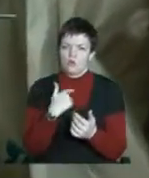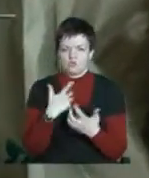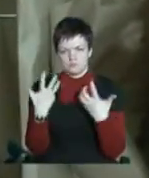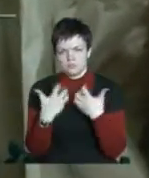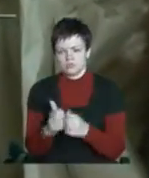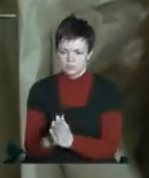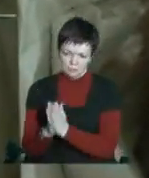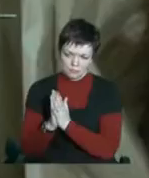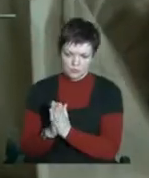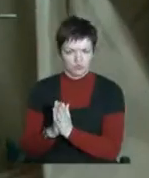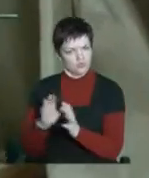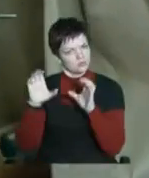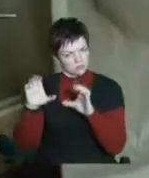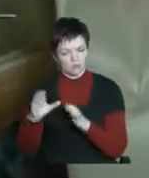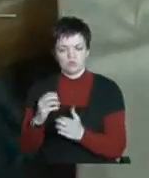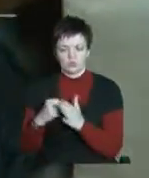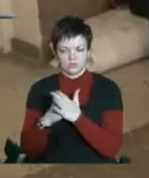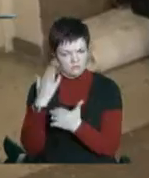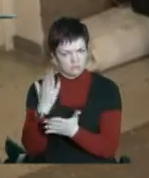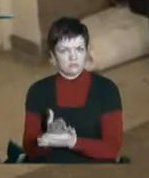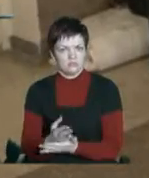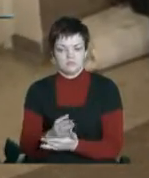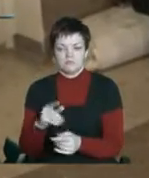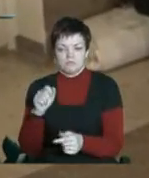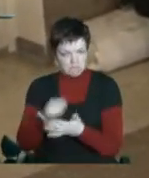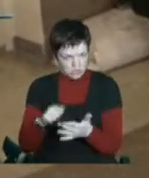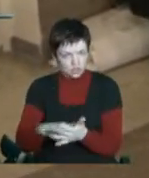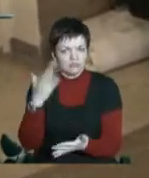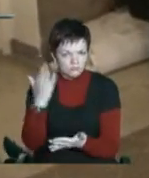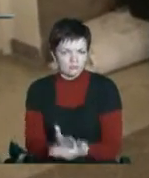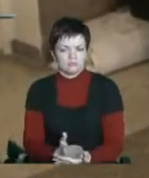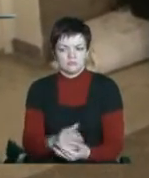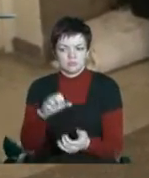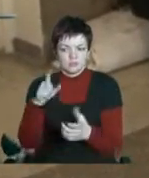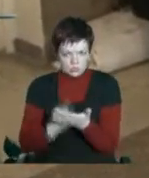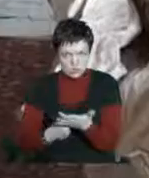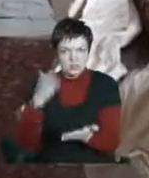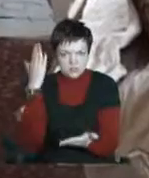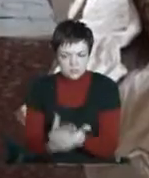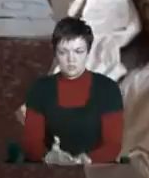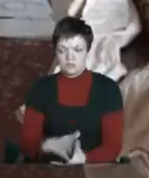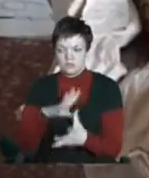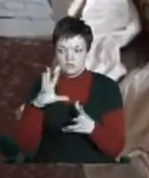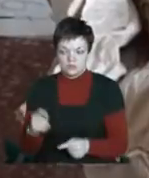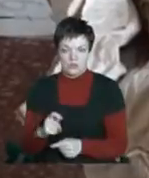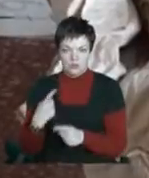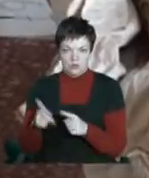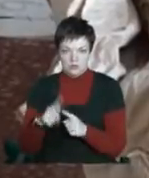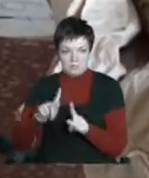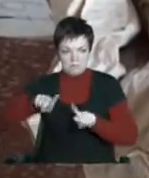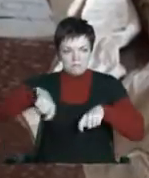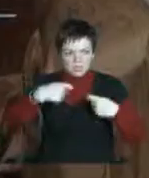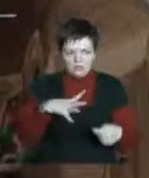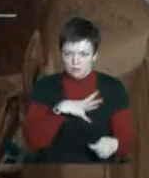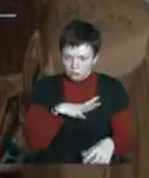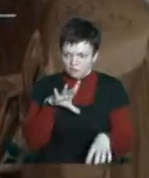голосов на 56 избирательных участках. Мотивация – во время транспортировки бюллетеней и передачи их от участковых